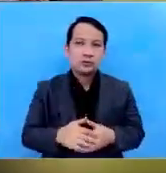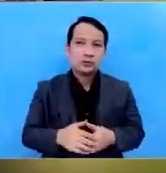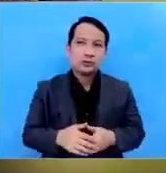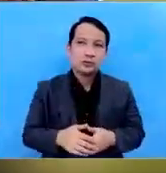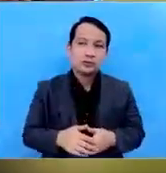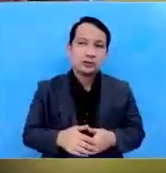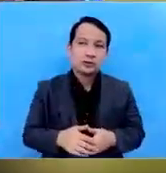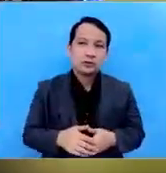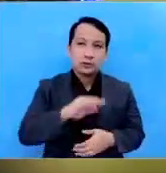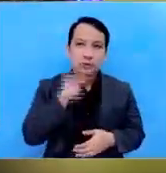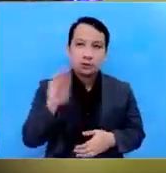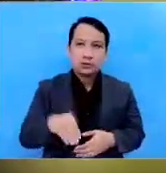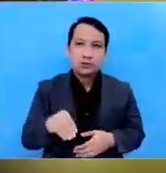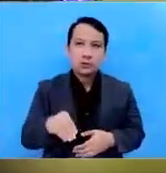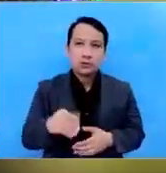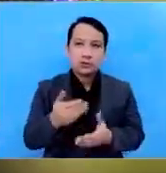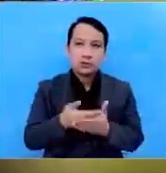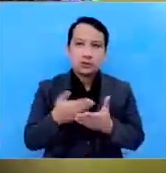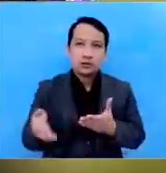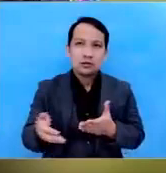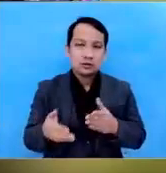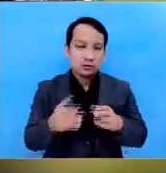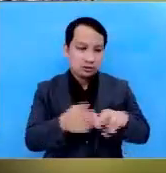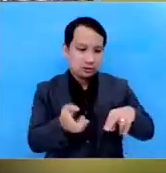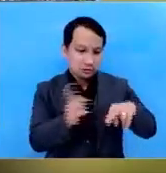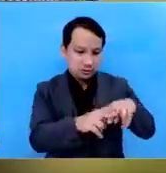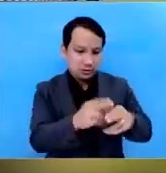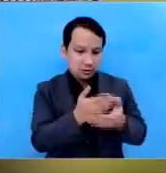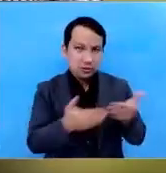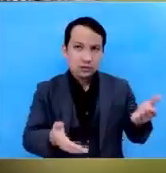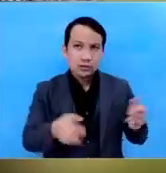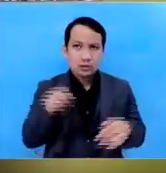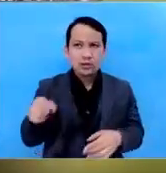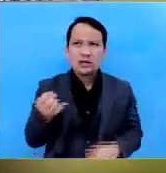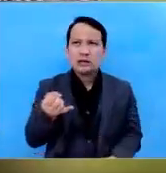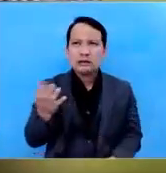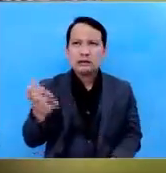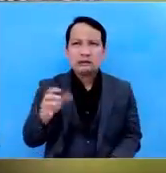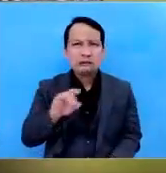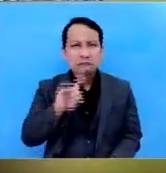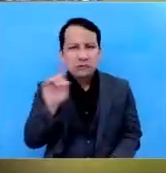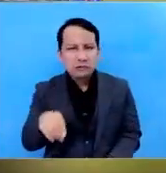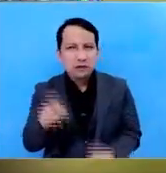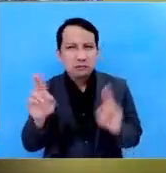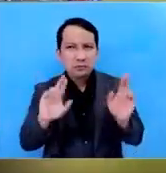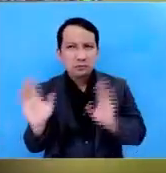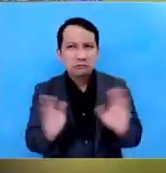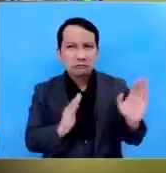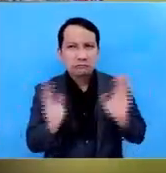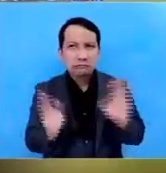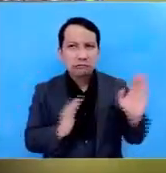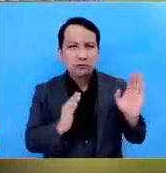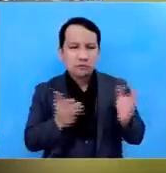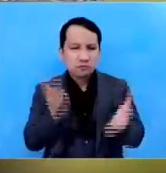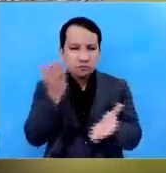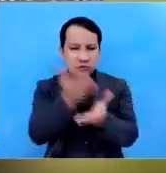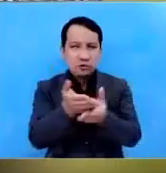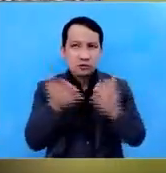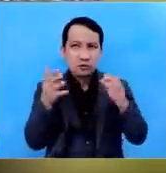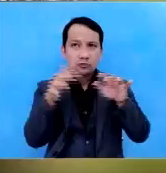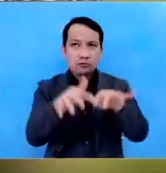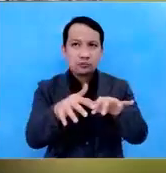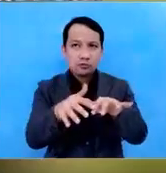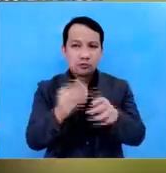mga bilihin dyan? Kasi nga, lahat nagtataas na. Dito, ano ba dapat na paghandaan ng mga pupunta at mamimili?